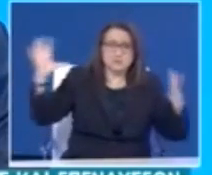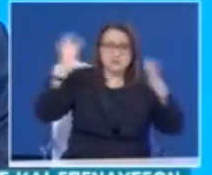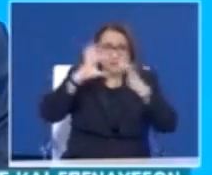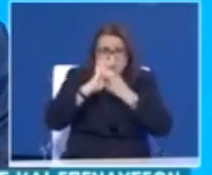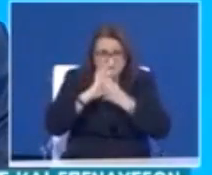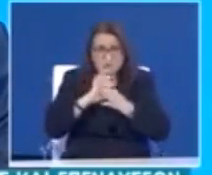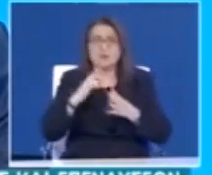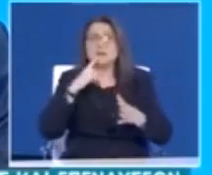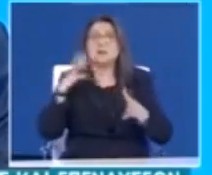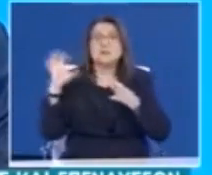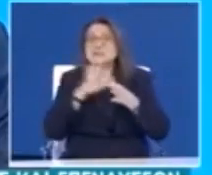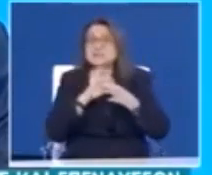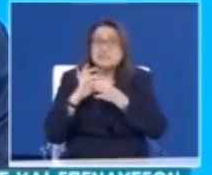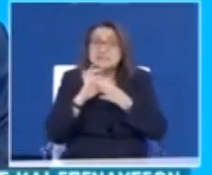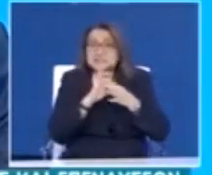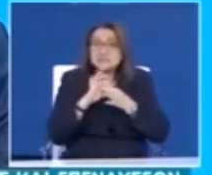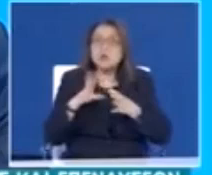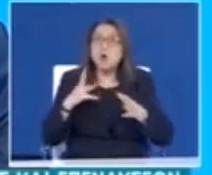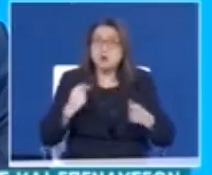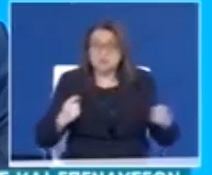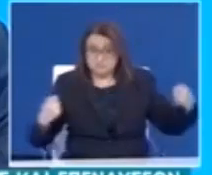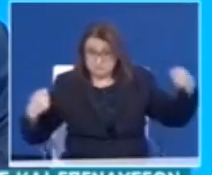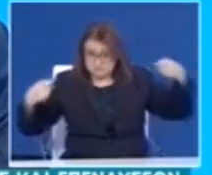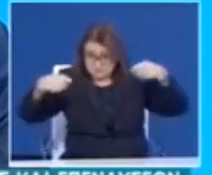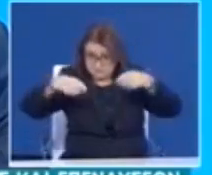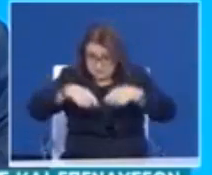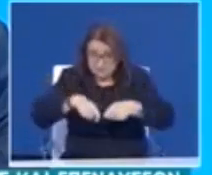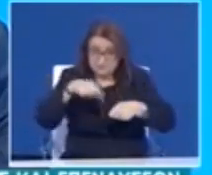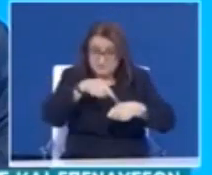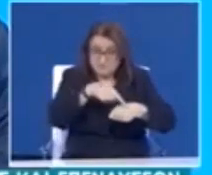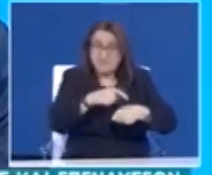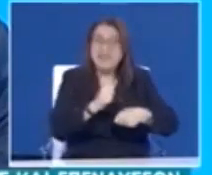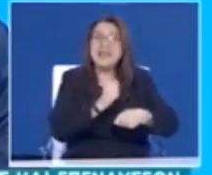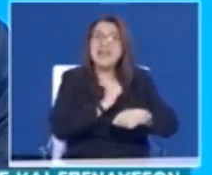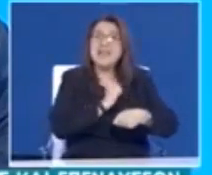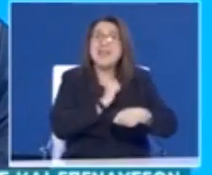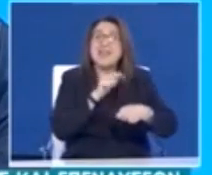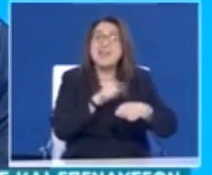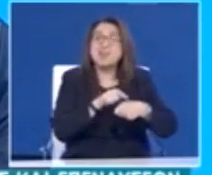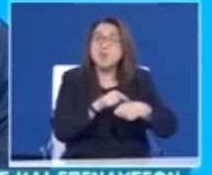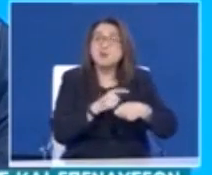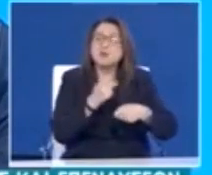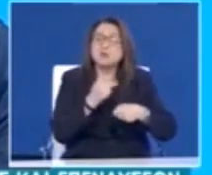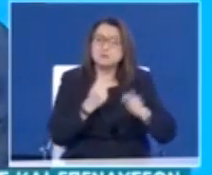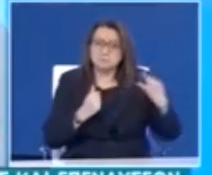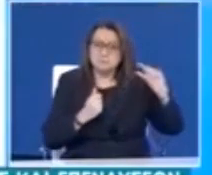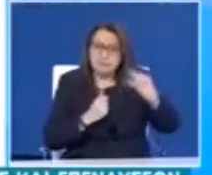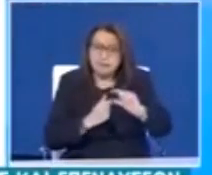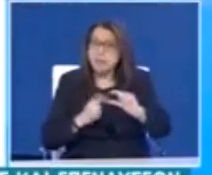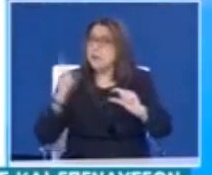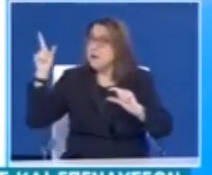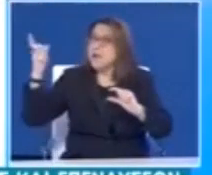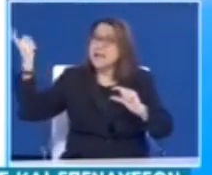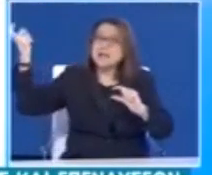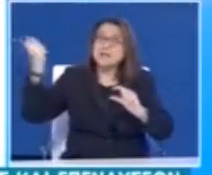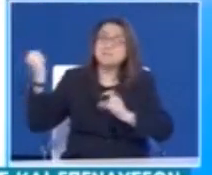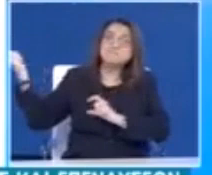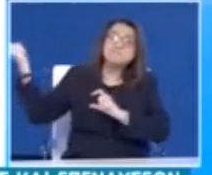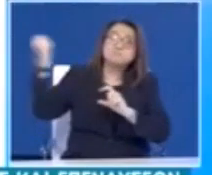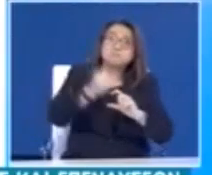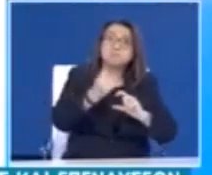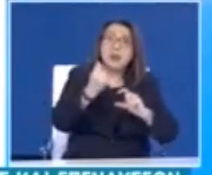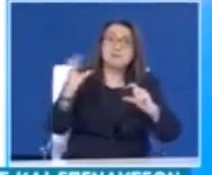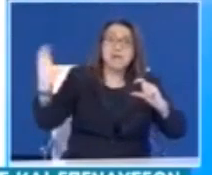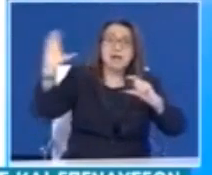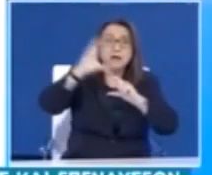ιδιωτική συμμετοχή των επιχειρήσεων που θα μπουν στα έργα αυτά να βρουν εύκολη και φθηνή χρηματοδότηση. Επίσης έχουμε εγκρίσεις νέων